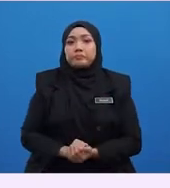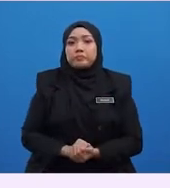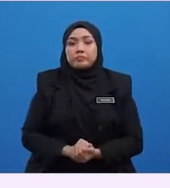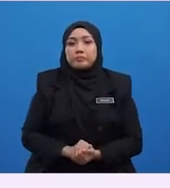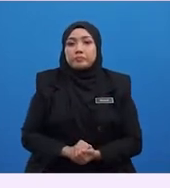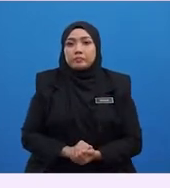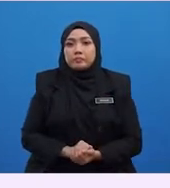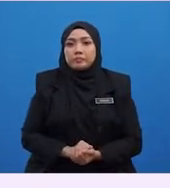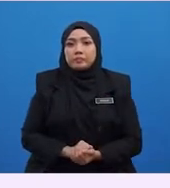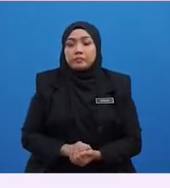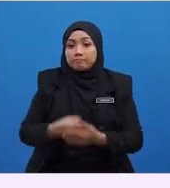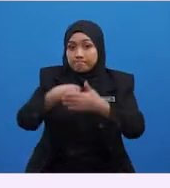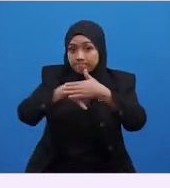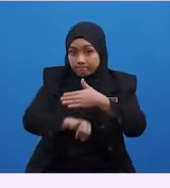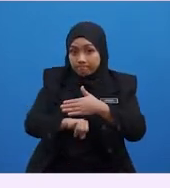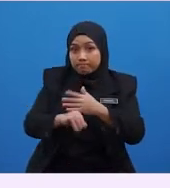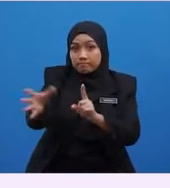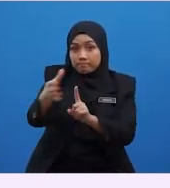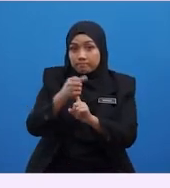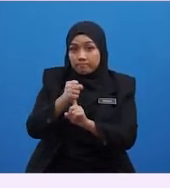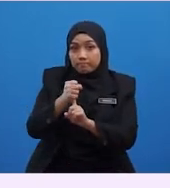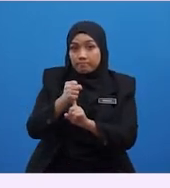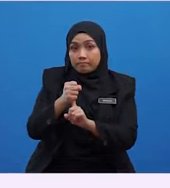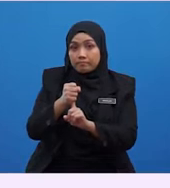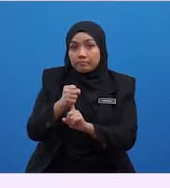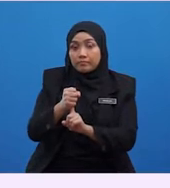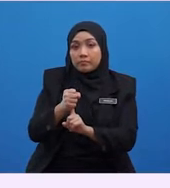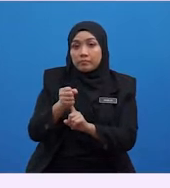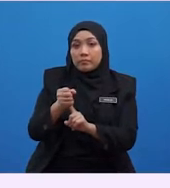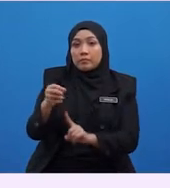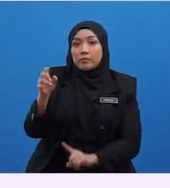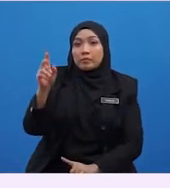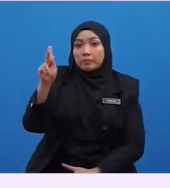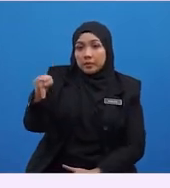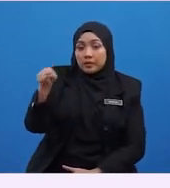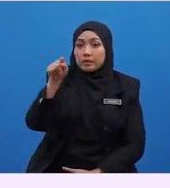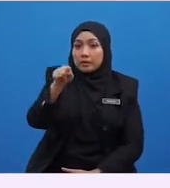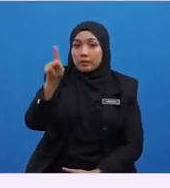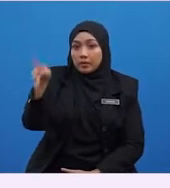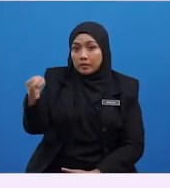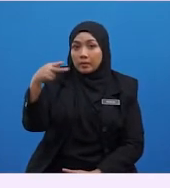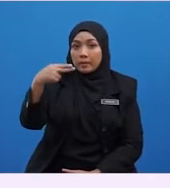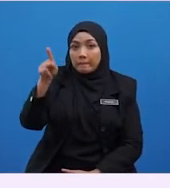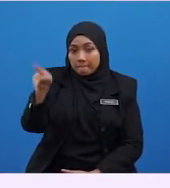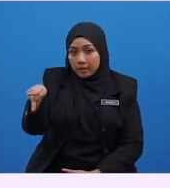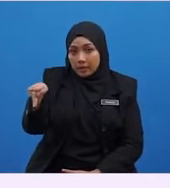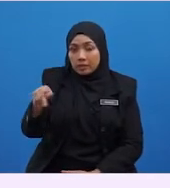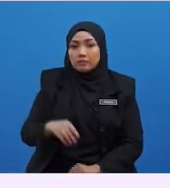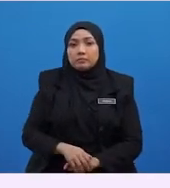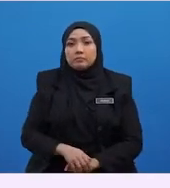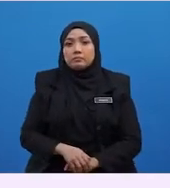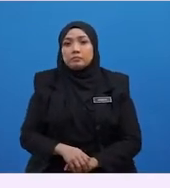iaitu include capaian.php. empat memboleh ubah,